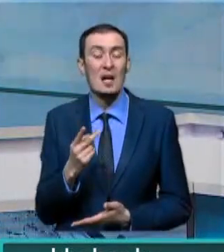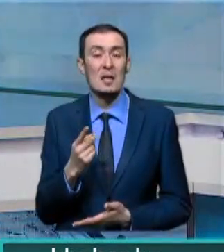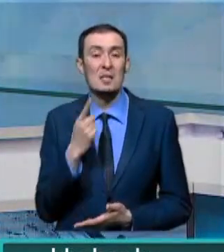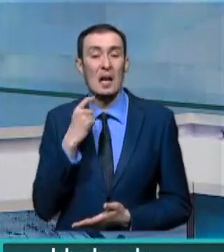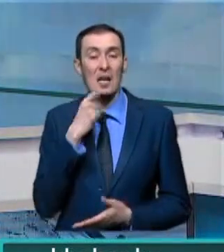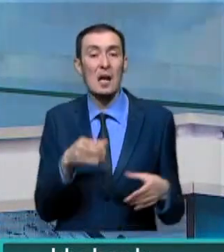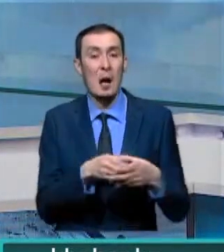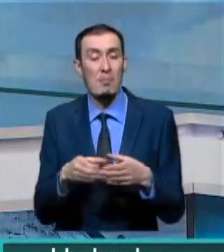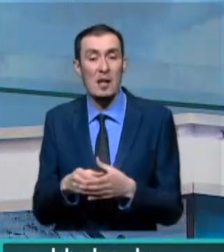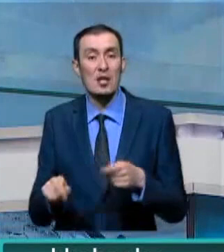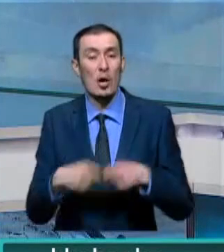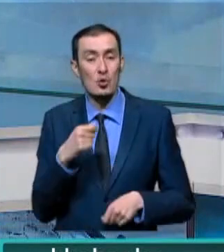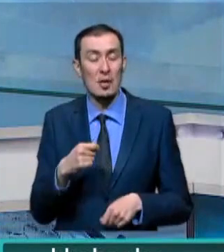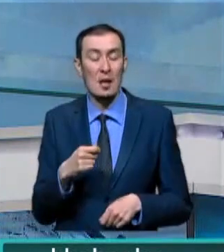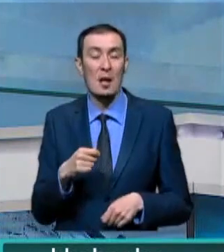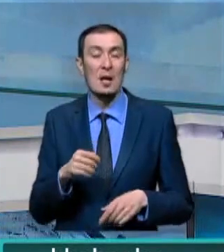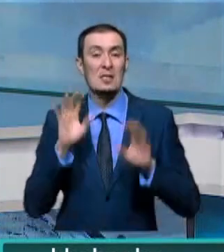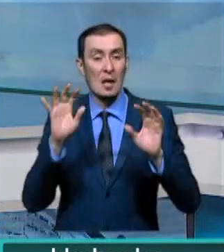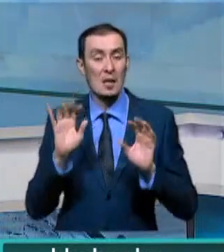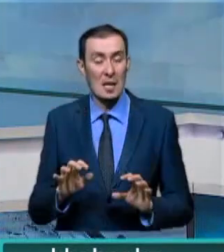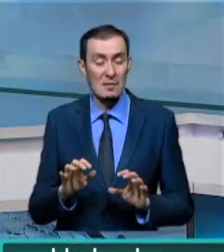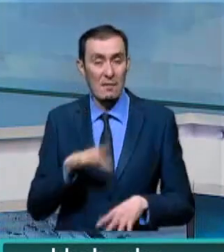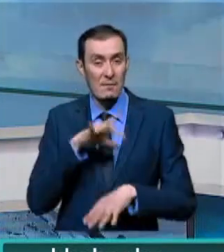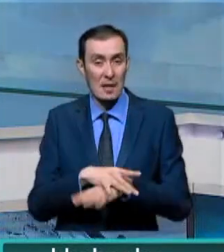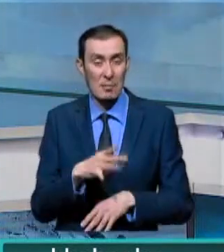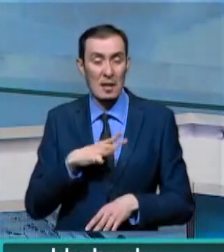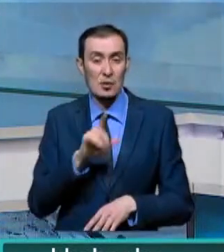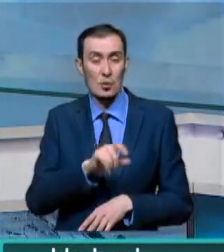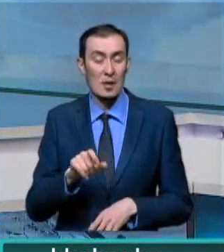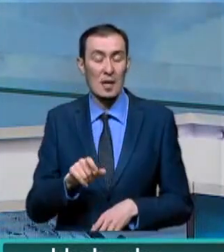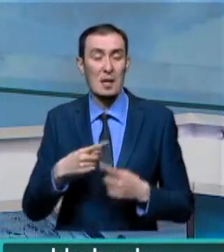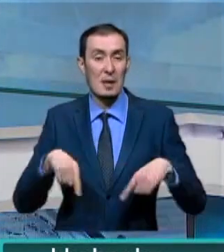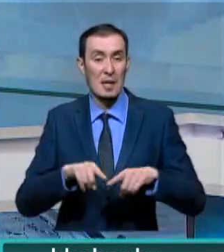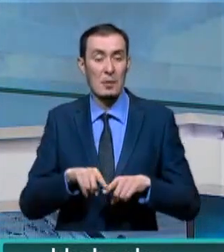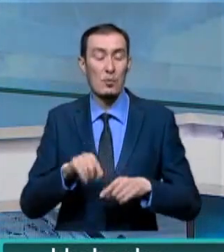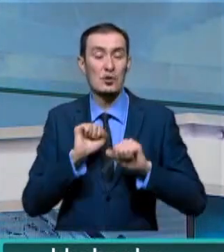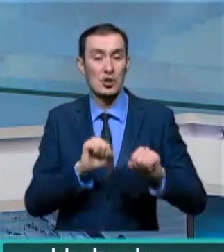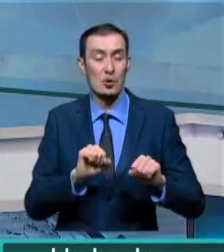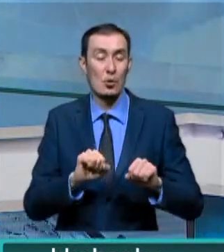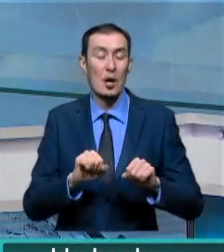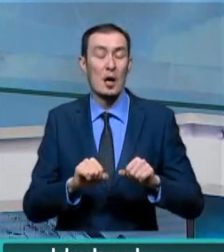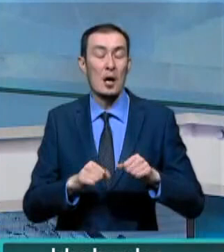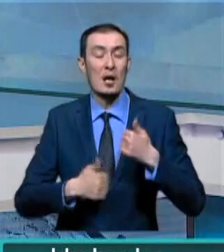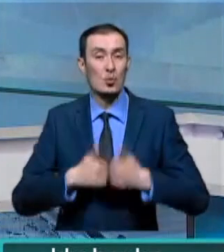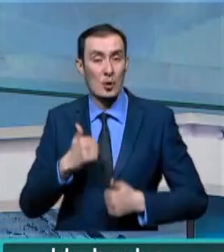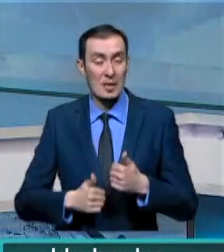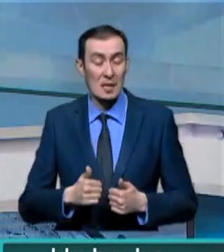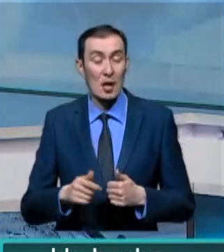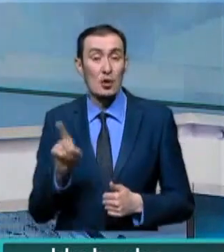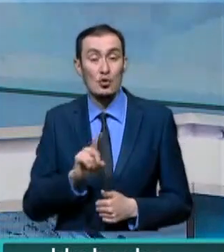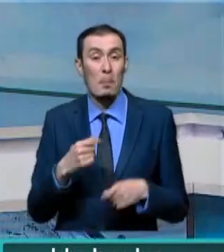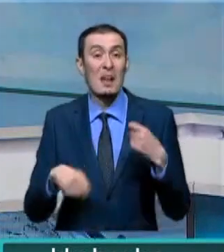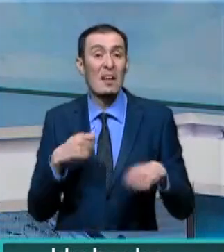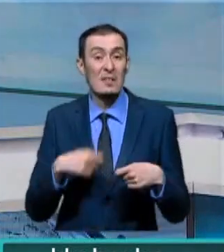оптовика нарушили антимонопольное законодательство. Факты выявили сотрудники департамента агентства по защите и развитию конкуренции.